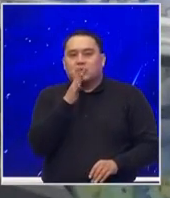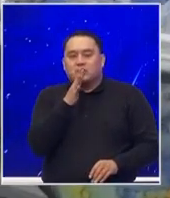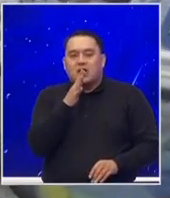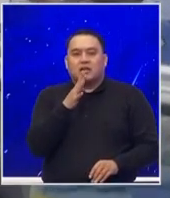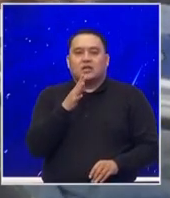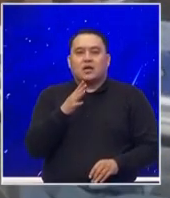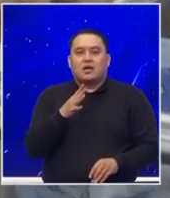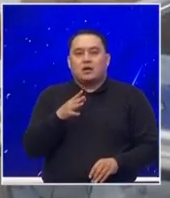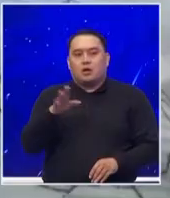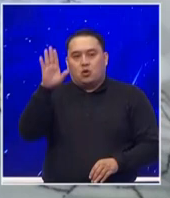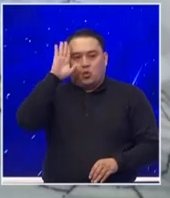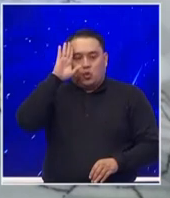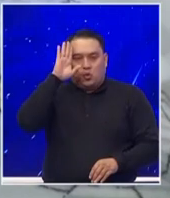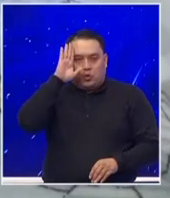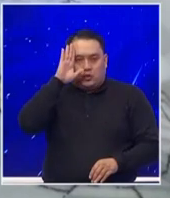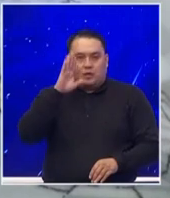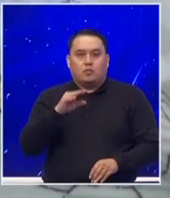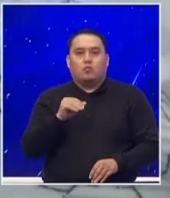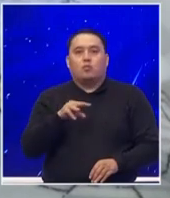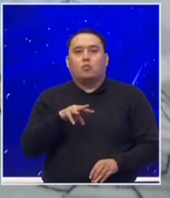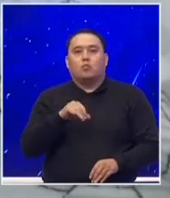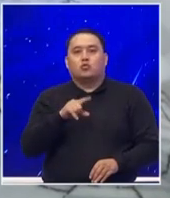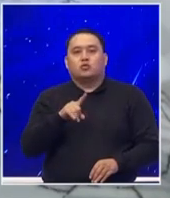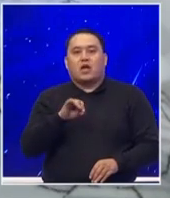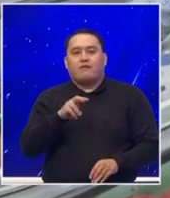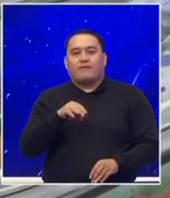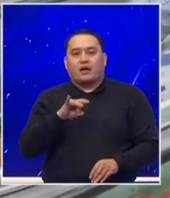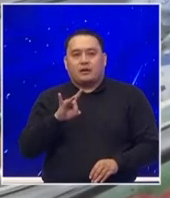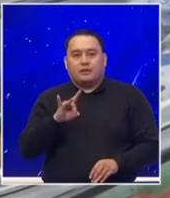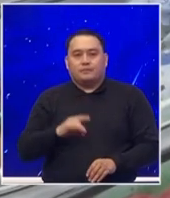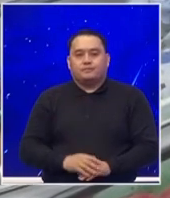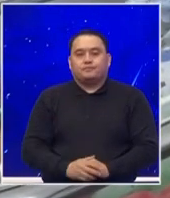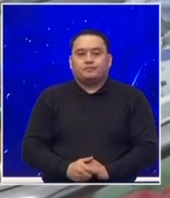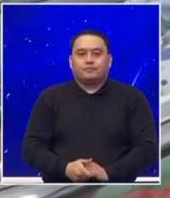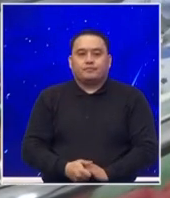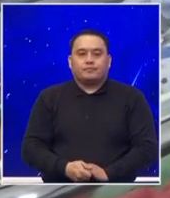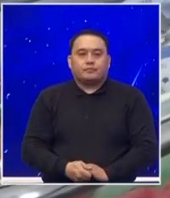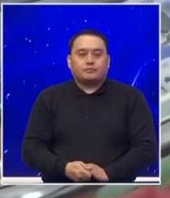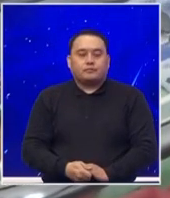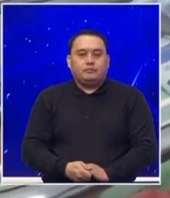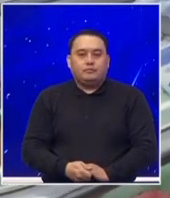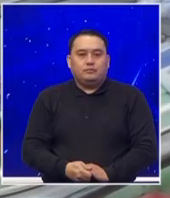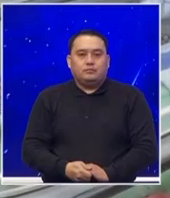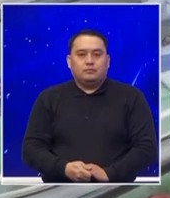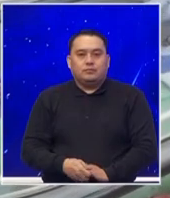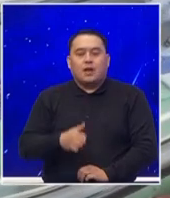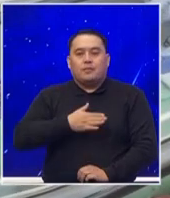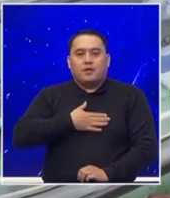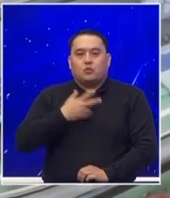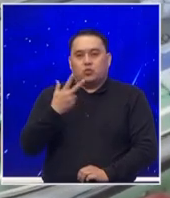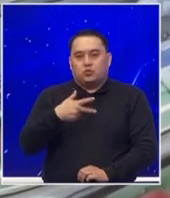ат ұстары әулеттің ізбасарына Мұзафар есімі беріліпті. Мен жаңа жылды 31 күні қарсы